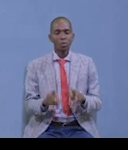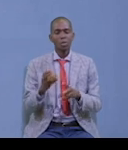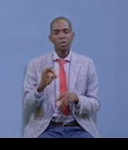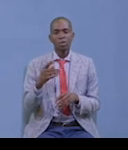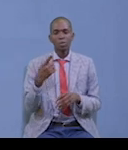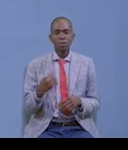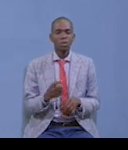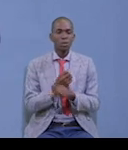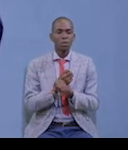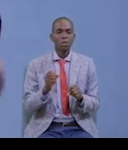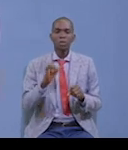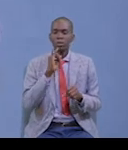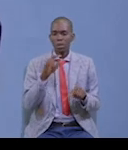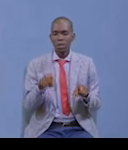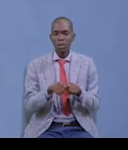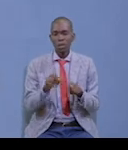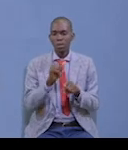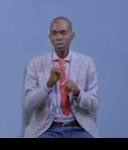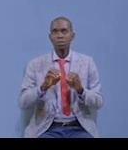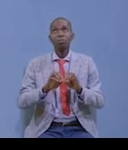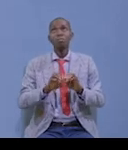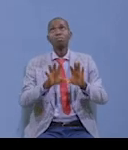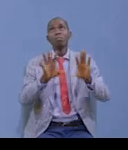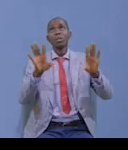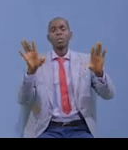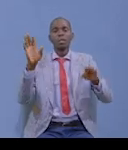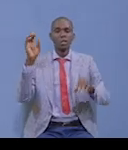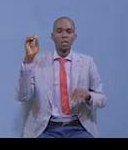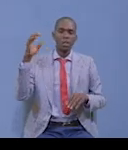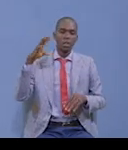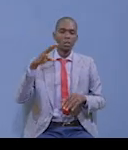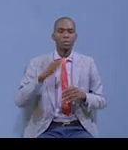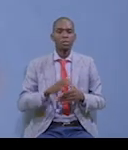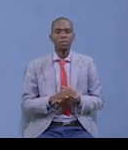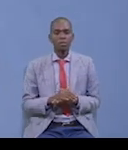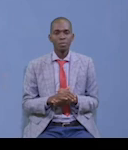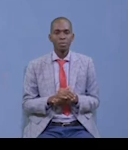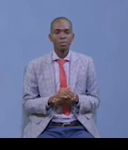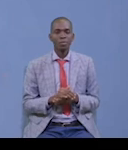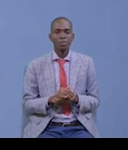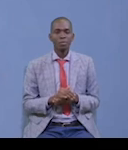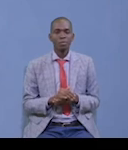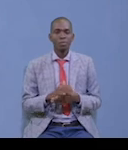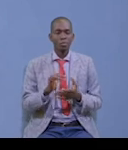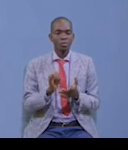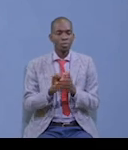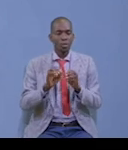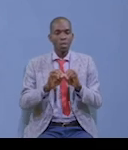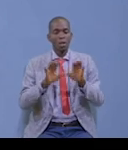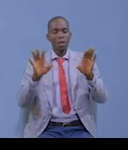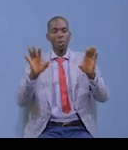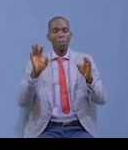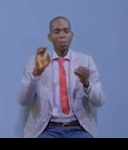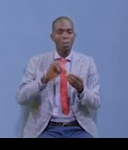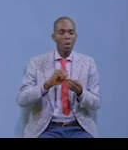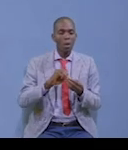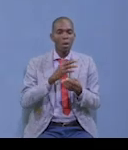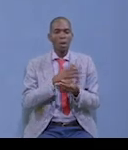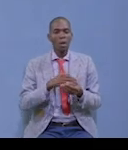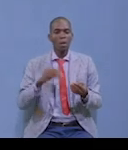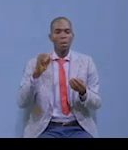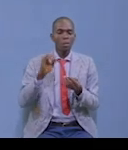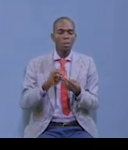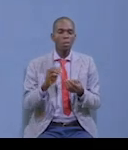the shining light. నీతిమంతుల మార్గము అంతకంతకు తేజరిల్లును. The shineth more and more unto